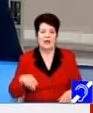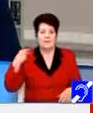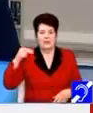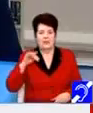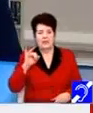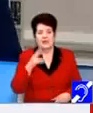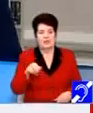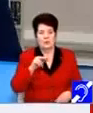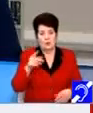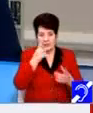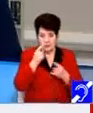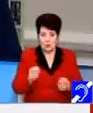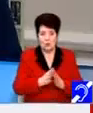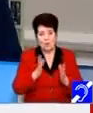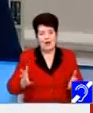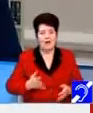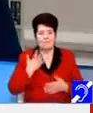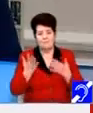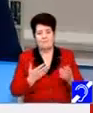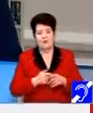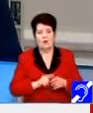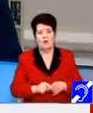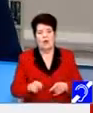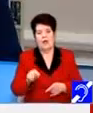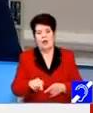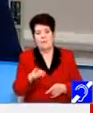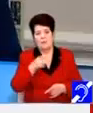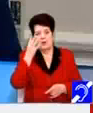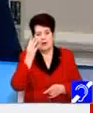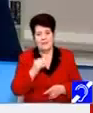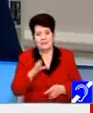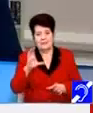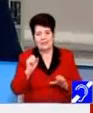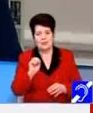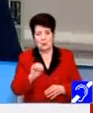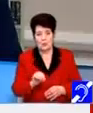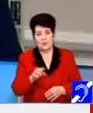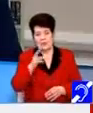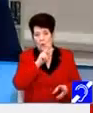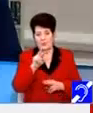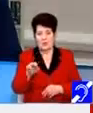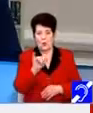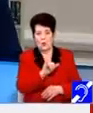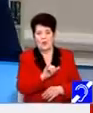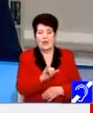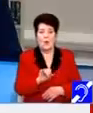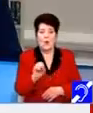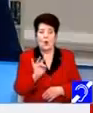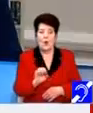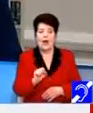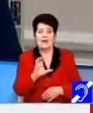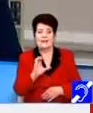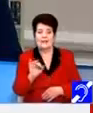Președintele Igor Dodon anunță cu mare fast obținerea de către Republica Moldova statutului de observator al Uniunii Euroasiatice.